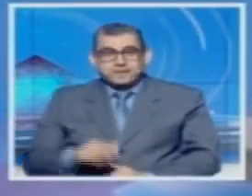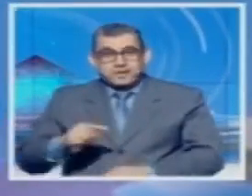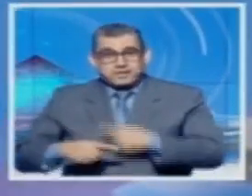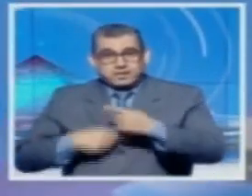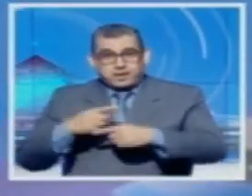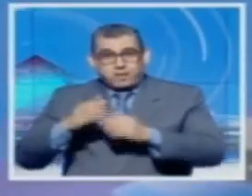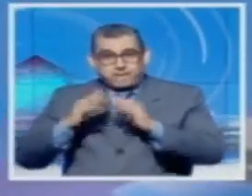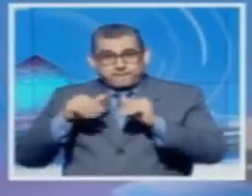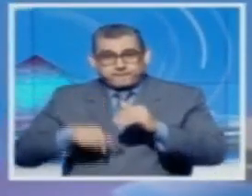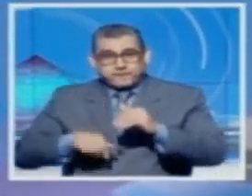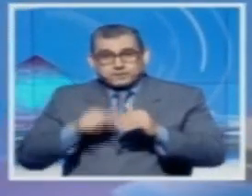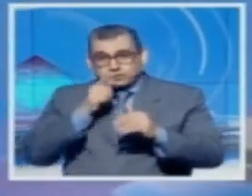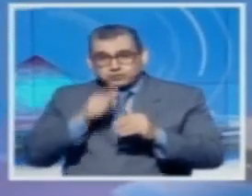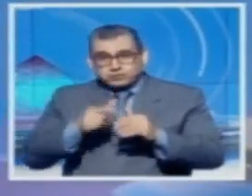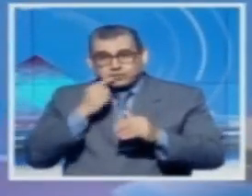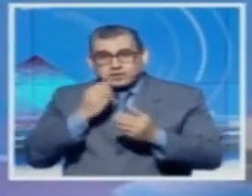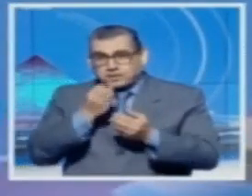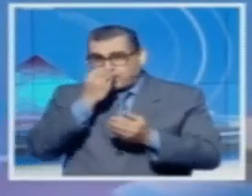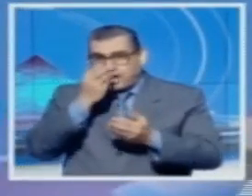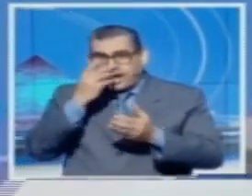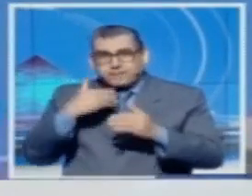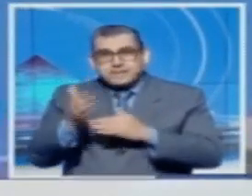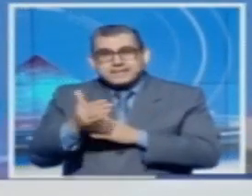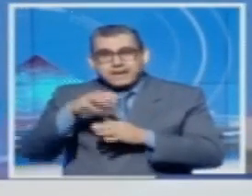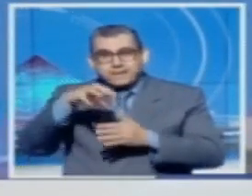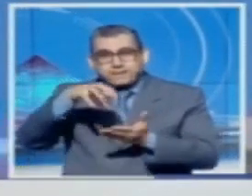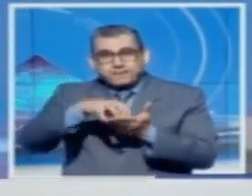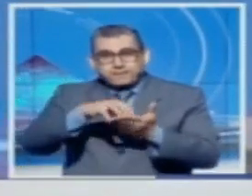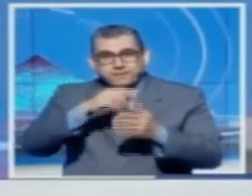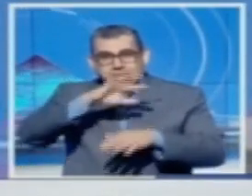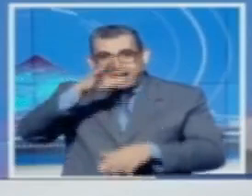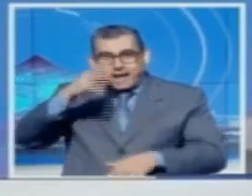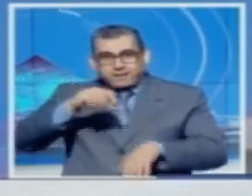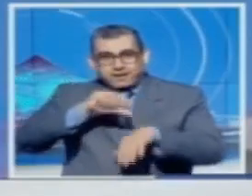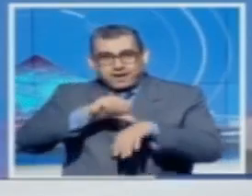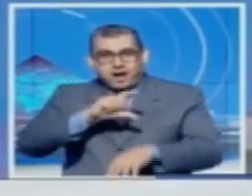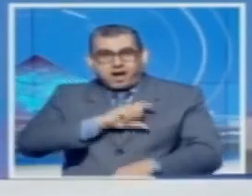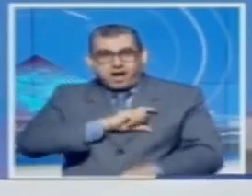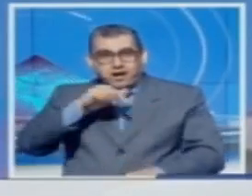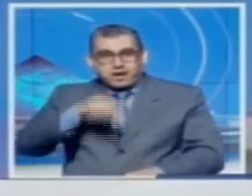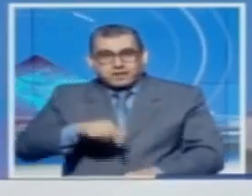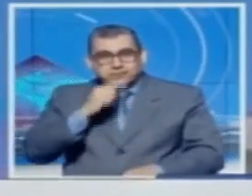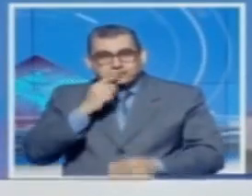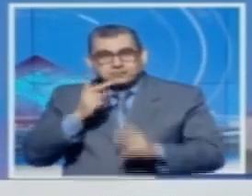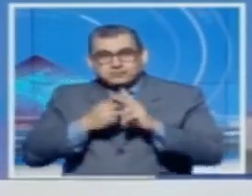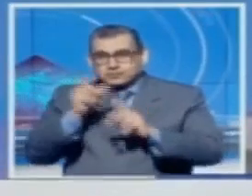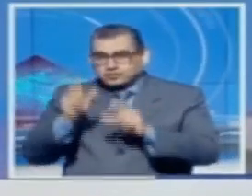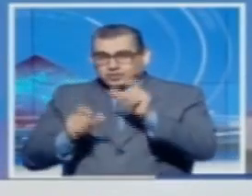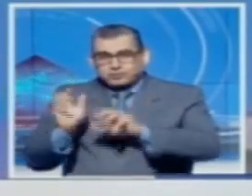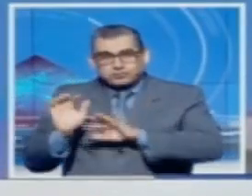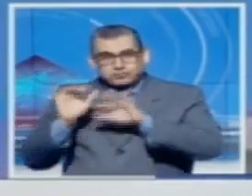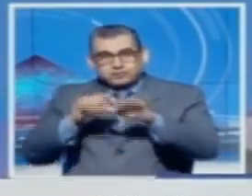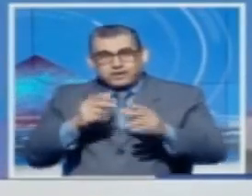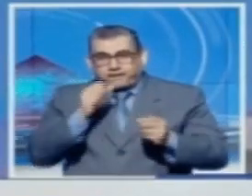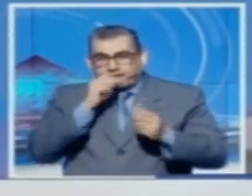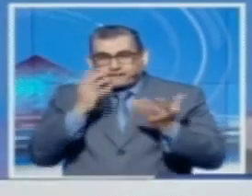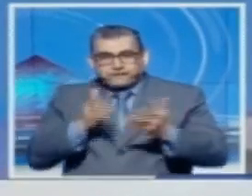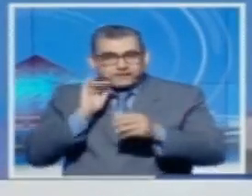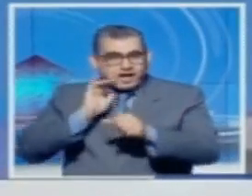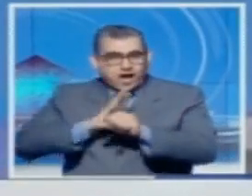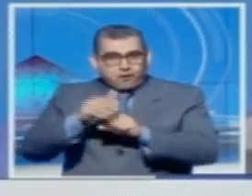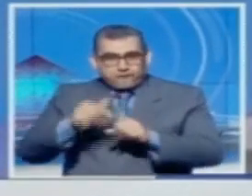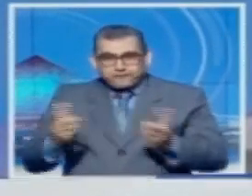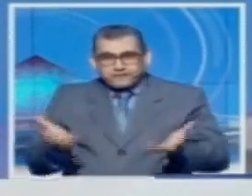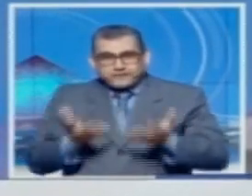من جهة أخرى، تواصل حديقة الأسماك بمنطقة الجبلاية بالقاهرة استقبال زوارها طوال أيام عيد الأضحى المبارك،